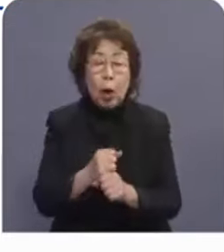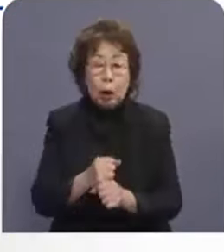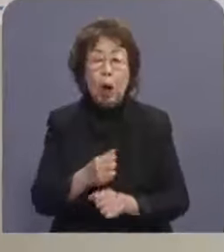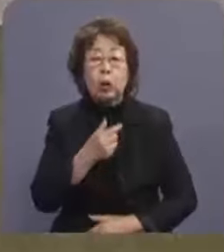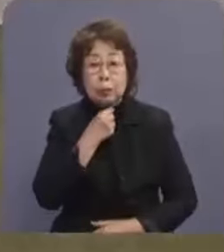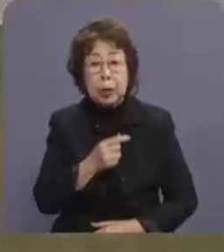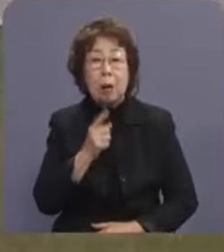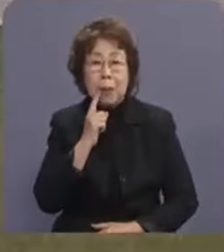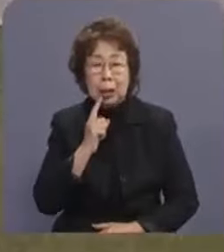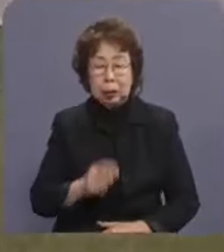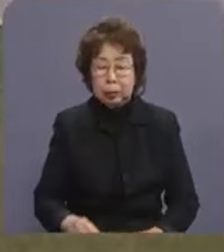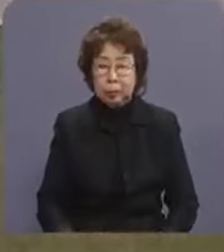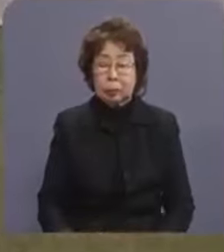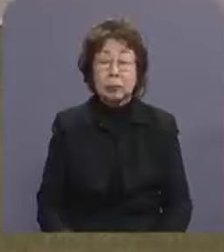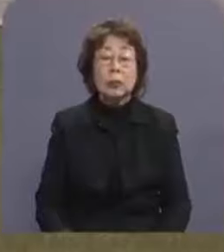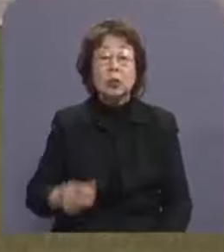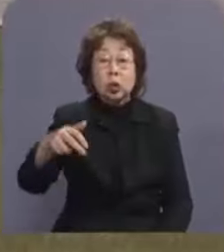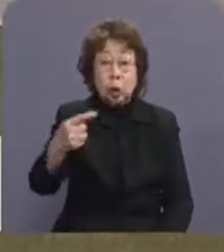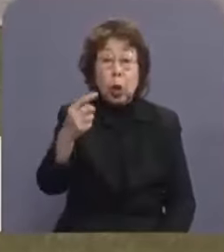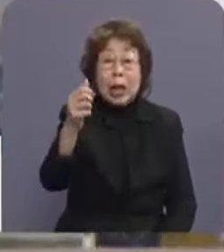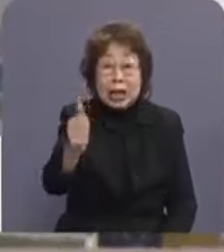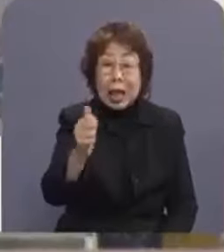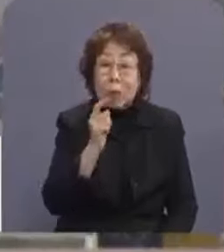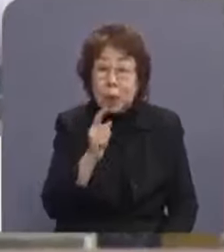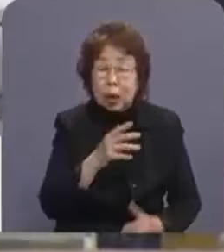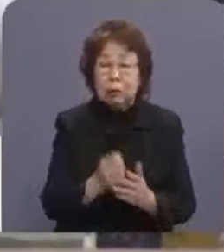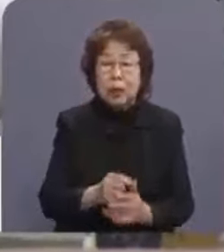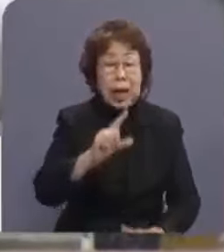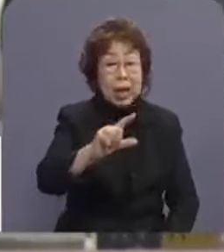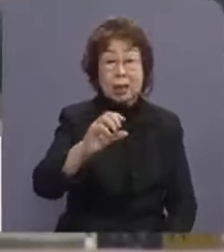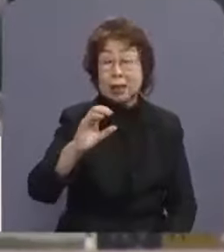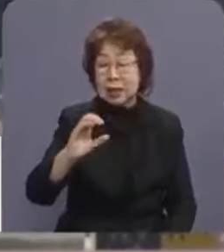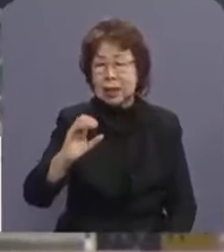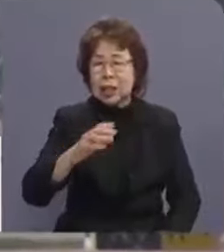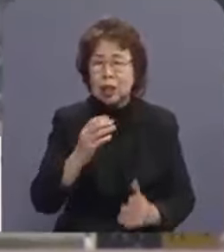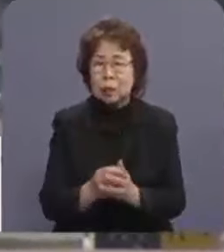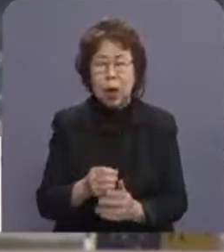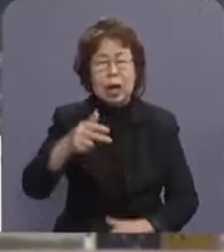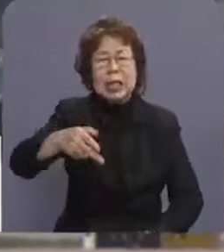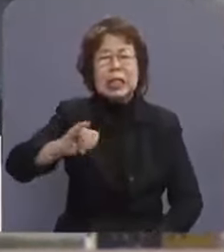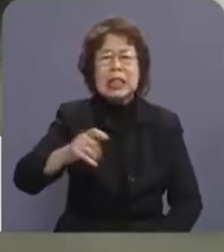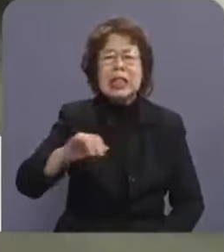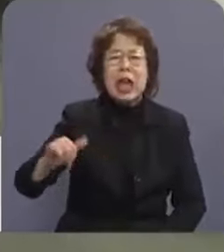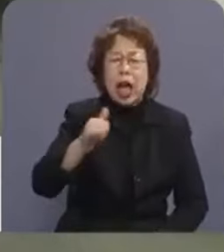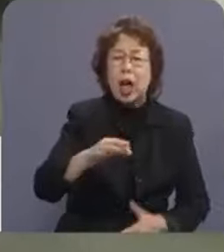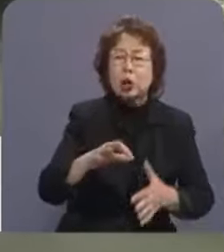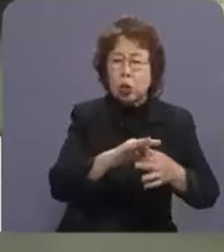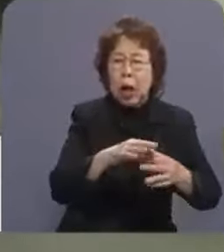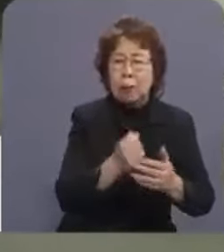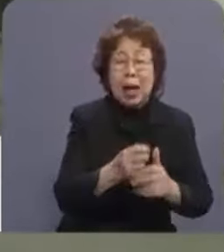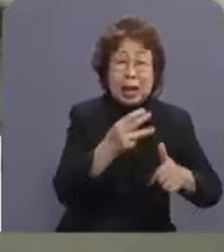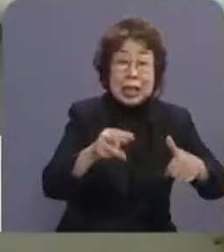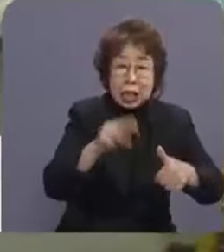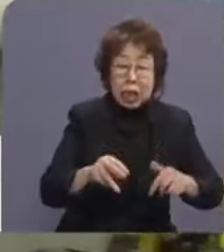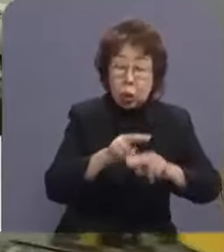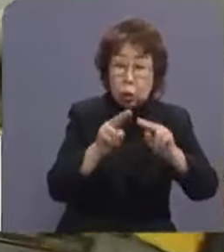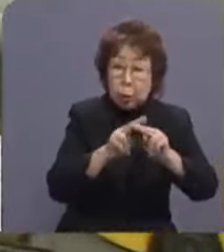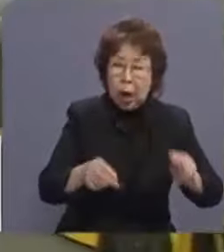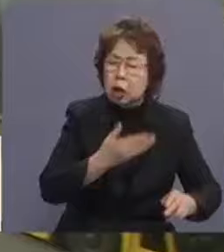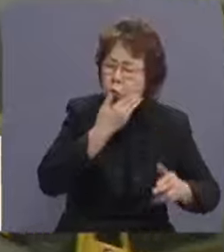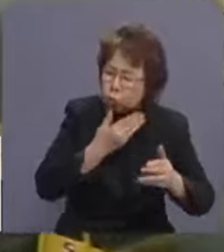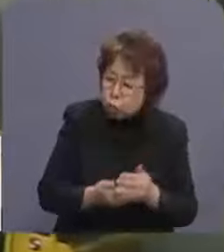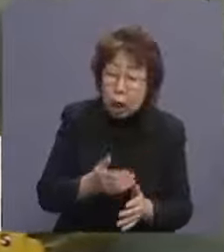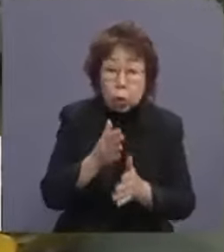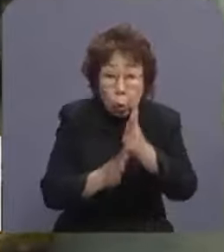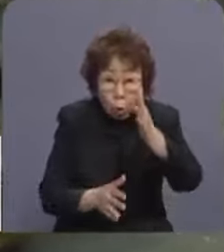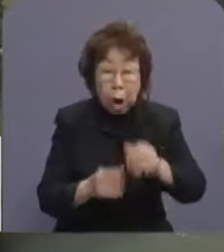입장입니다 조원태 대한항공 회장은 이미 lcc 지내어 중심으로 통합해 인천 국제공항을 허브 공항으로